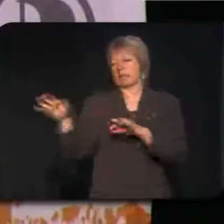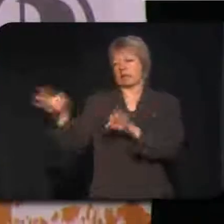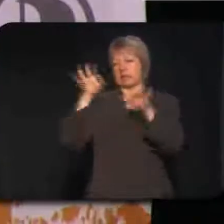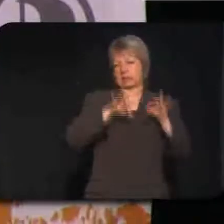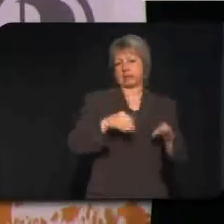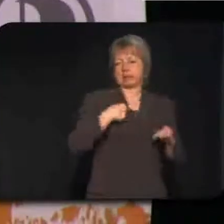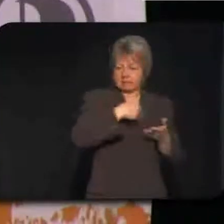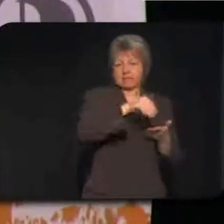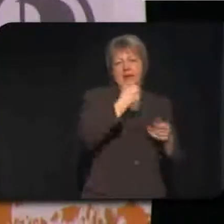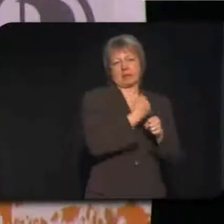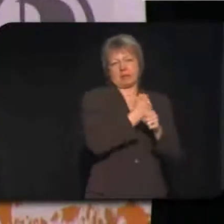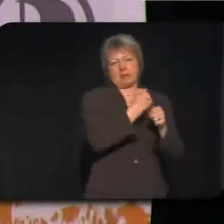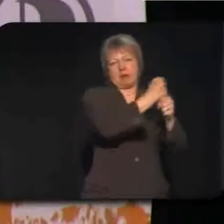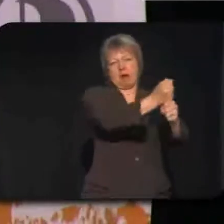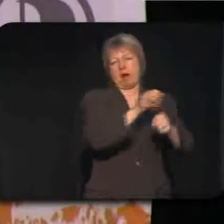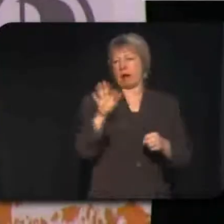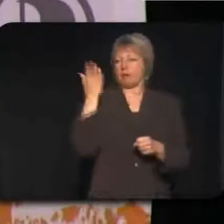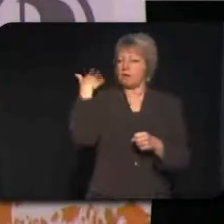auch